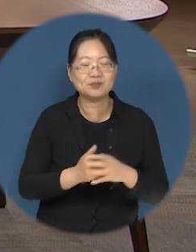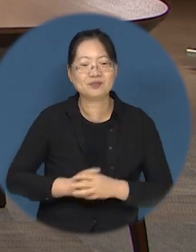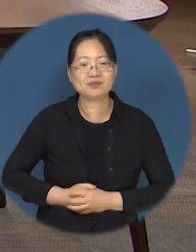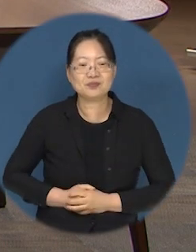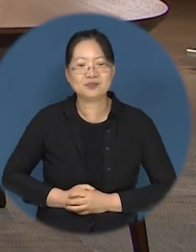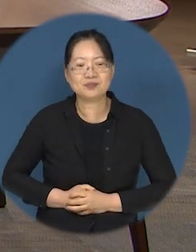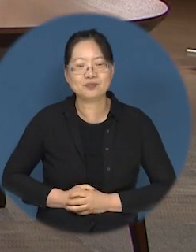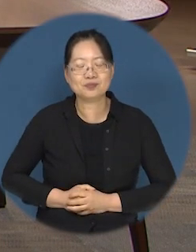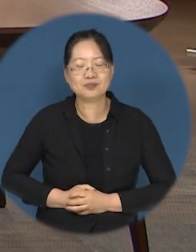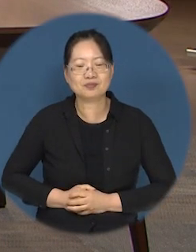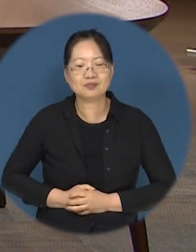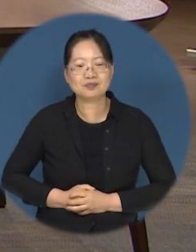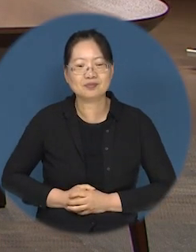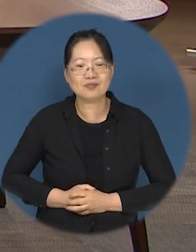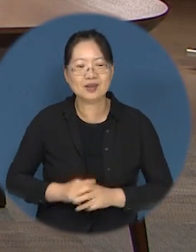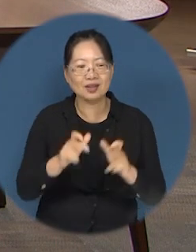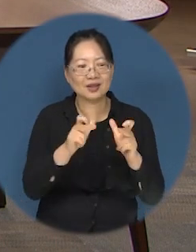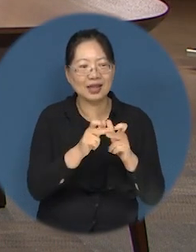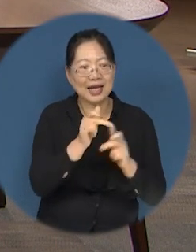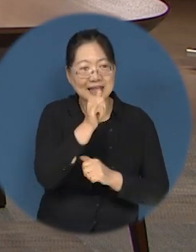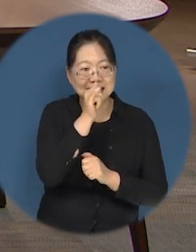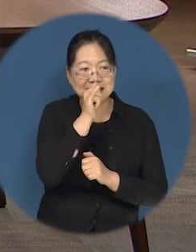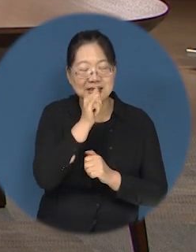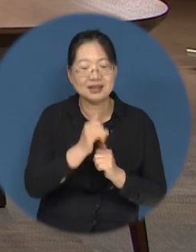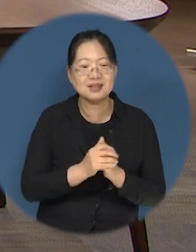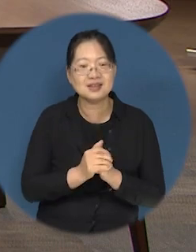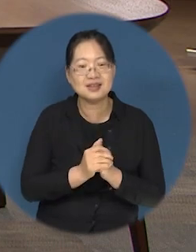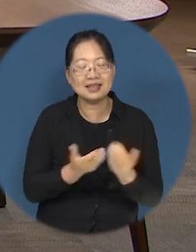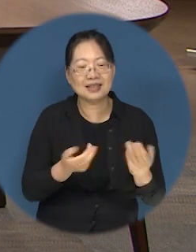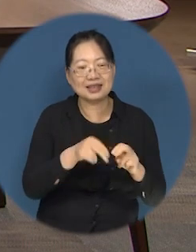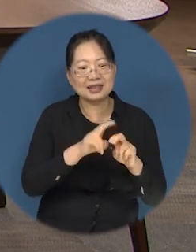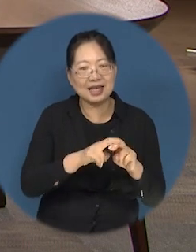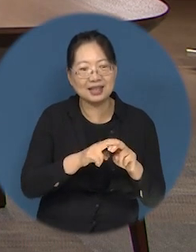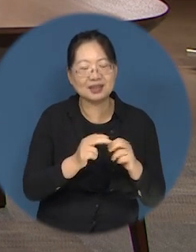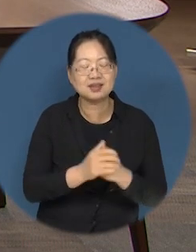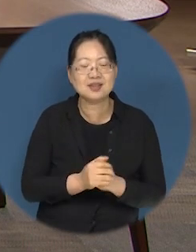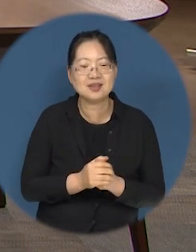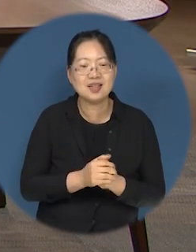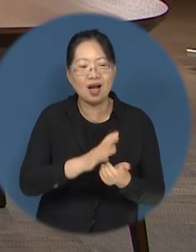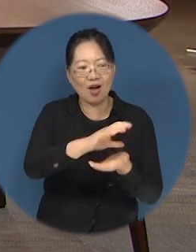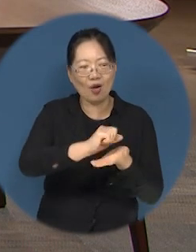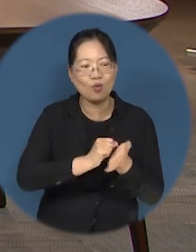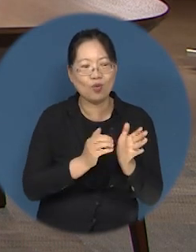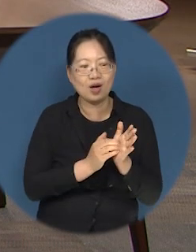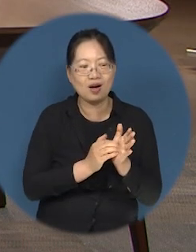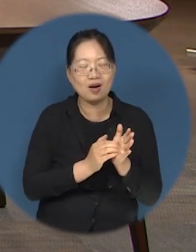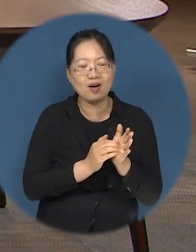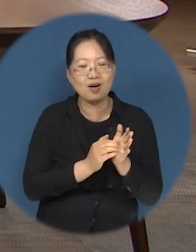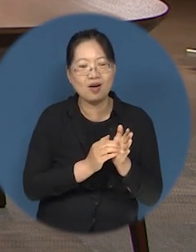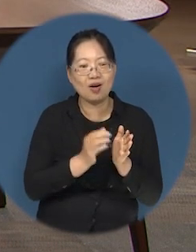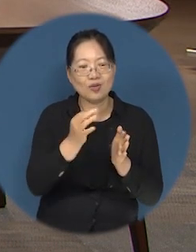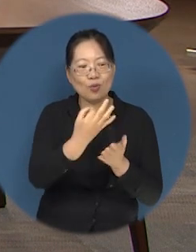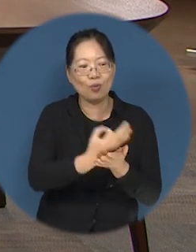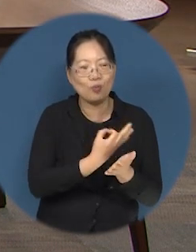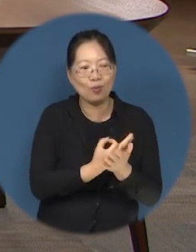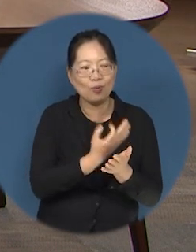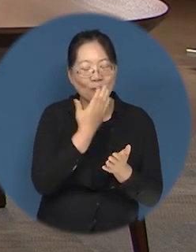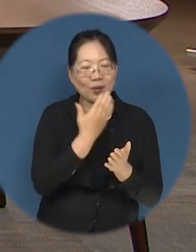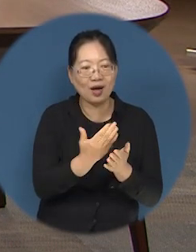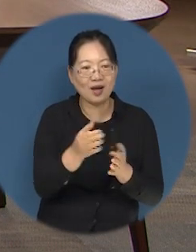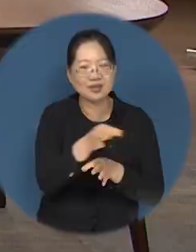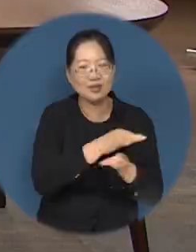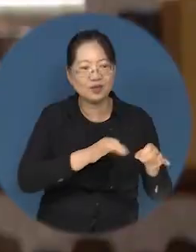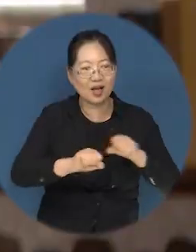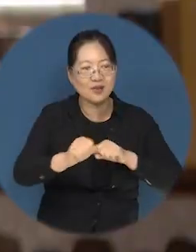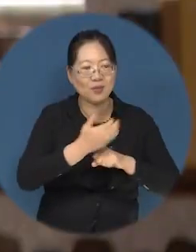예. 그리고 장애를 가지신 분이 일자리를 얻어서 돈까지 번다. 예. 경제적